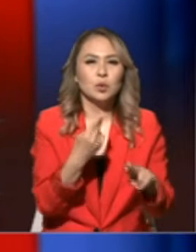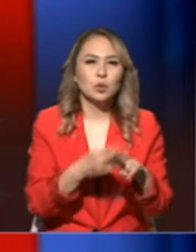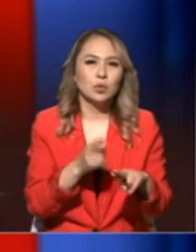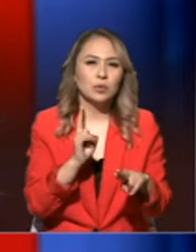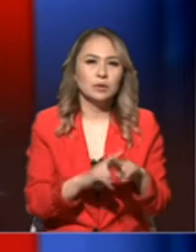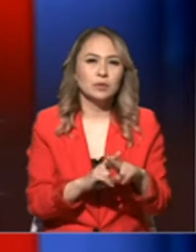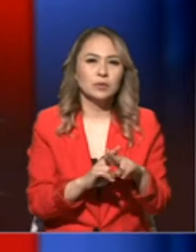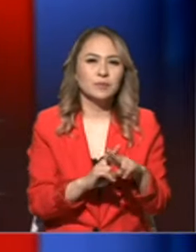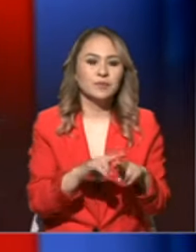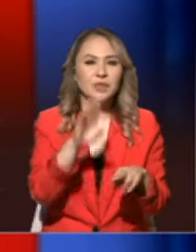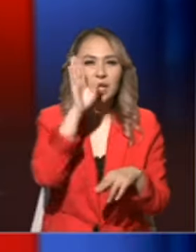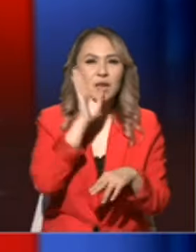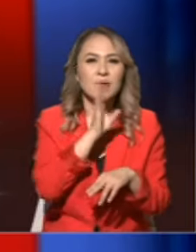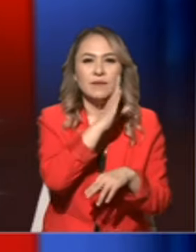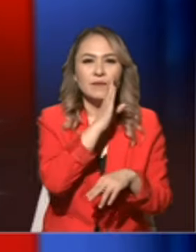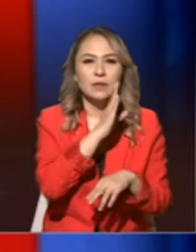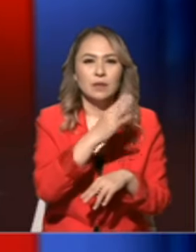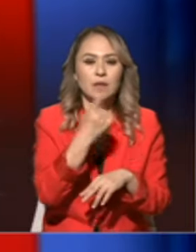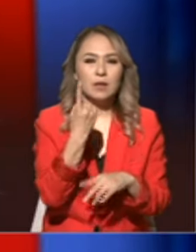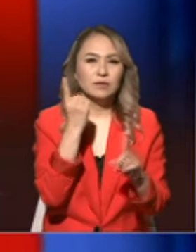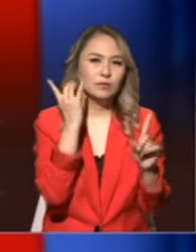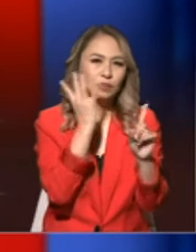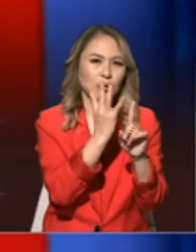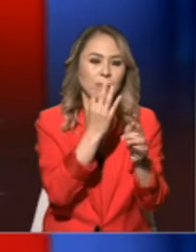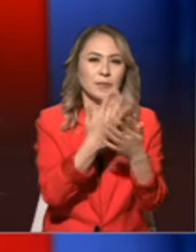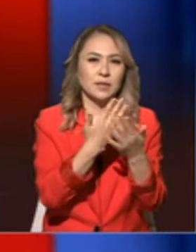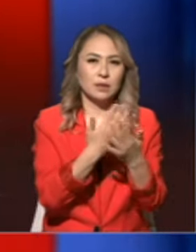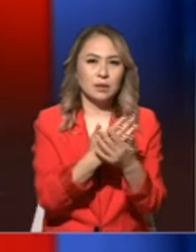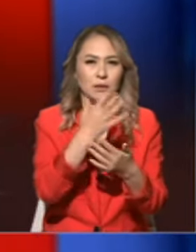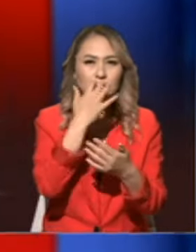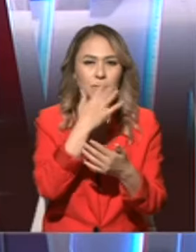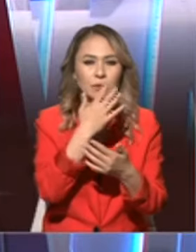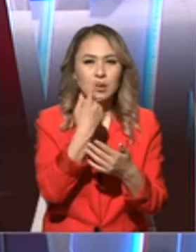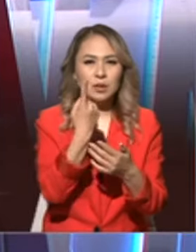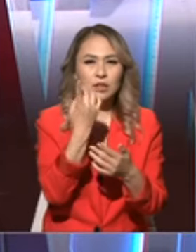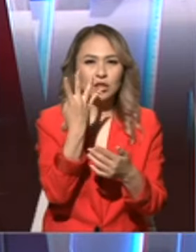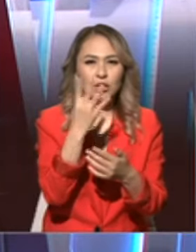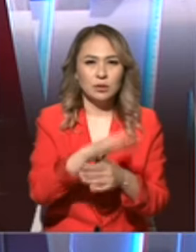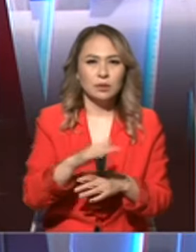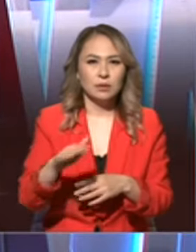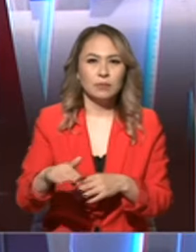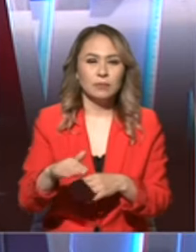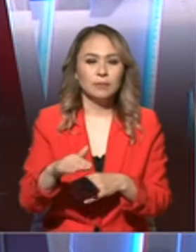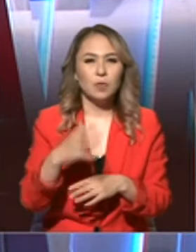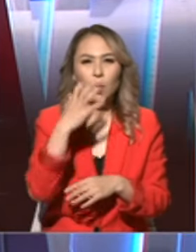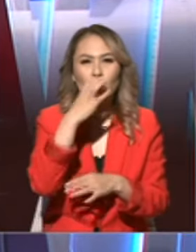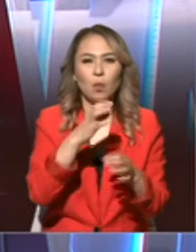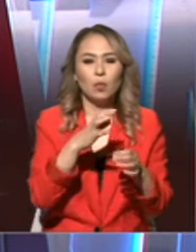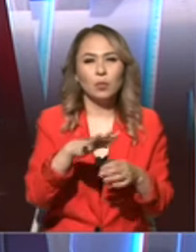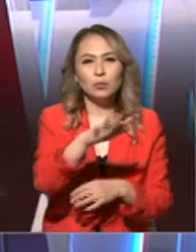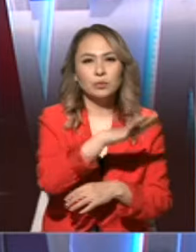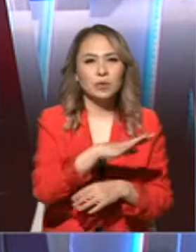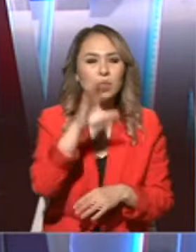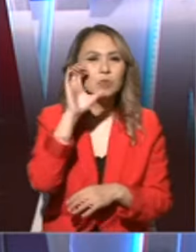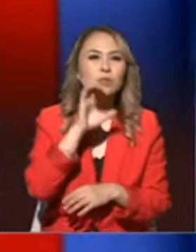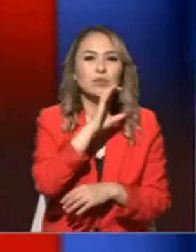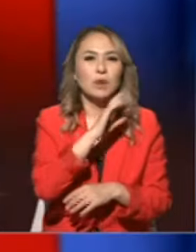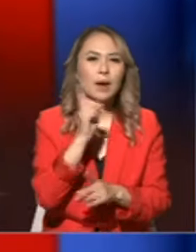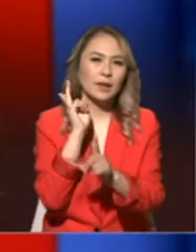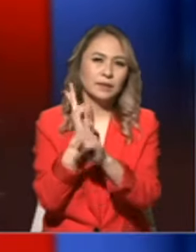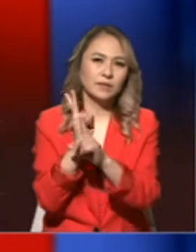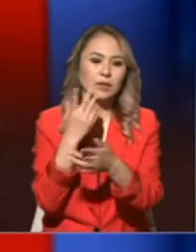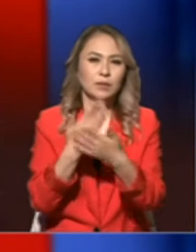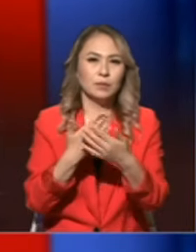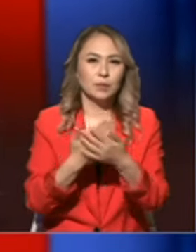отырсаңыз, әрбір әйелге келетін 4 бала оңтүстік болатын болса, мысалы 4 баладан асады қазір оңтүстік облыстарда. Ал солтүстіктерде 2 балаға